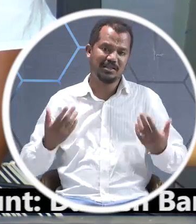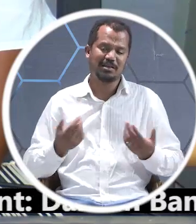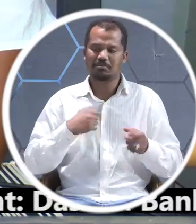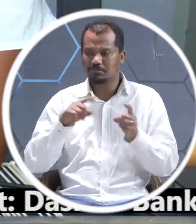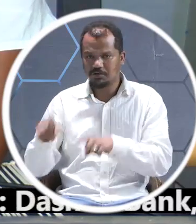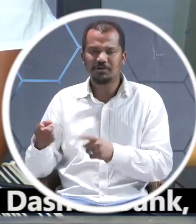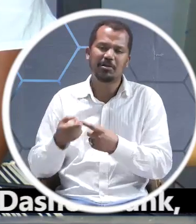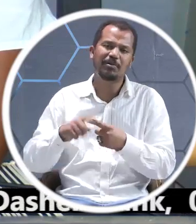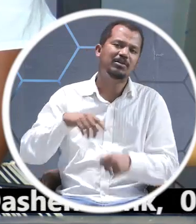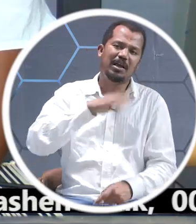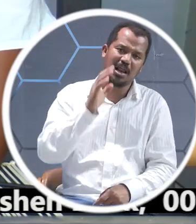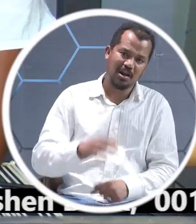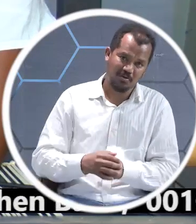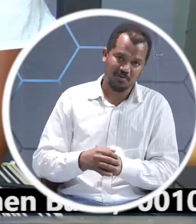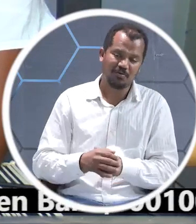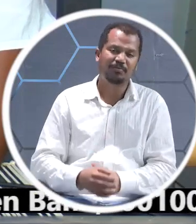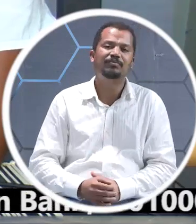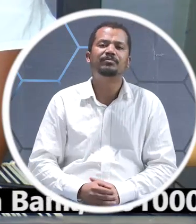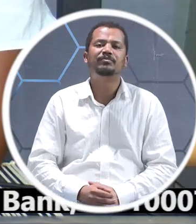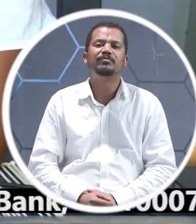ደርሼ መዳለሁ